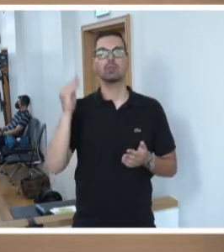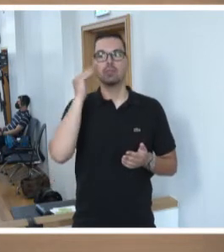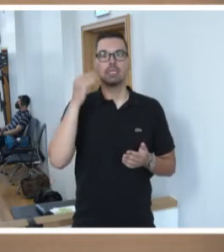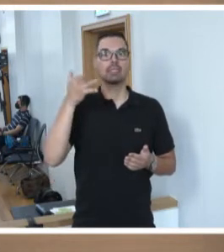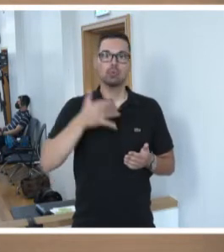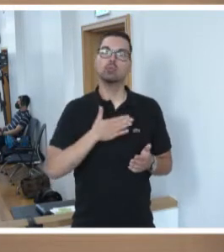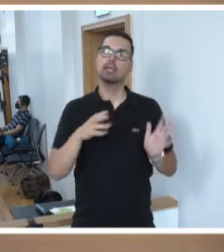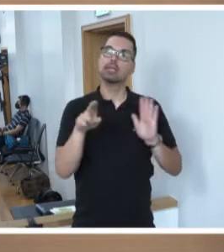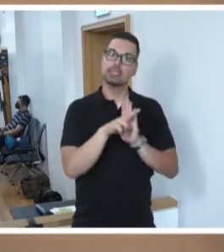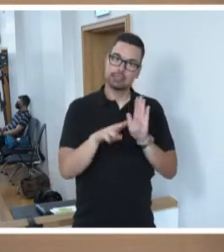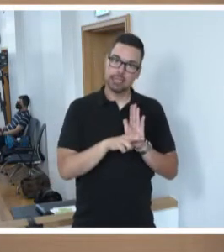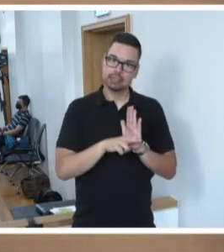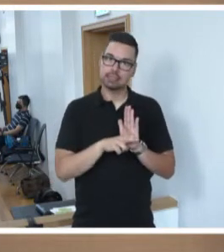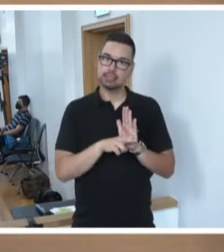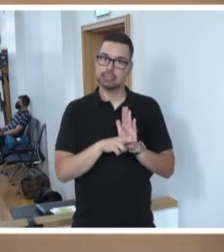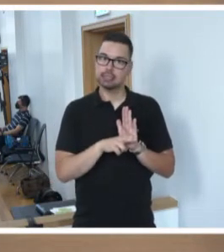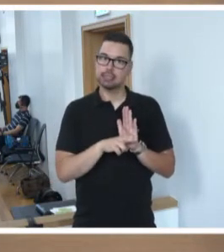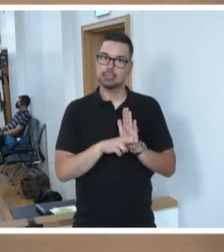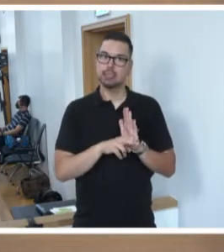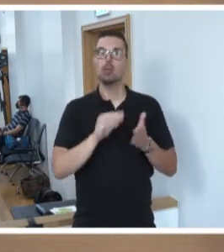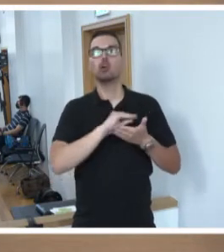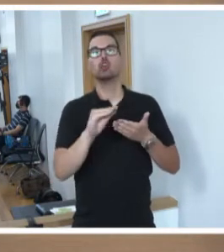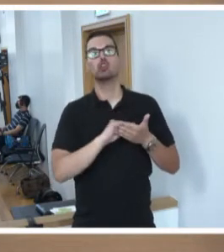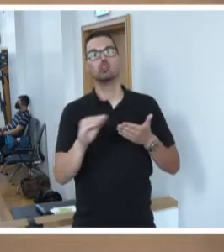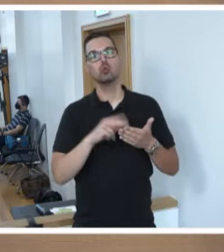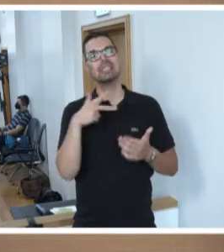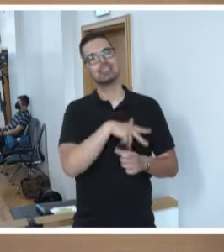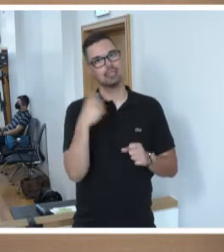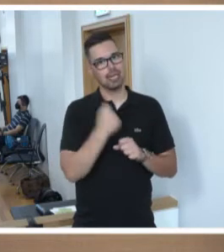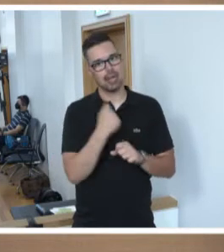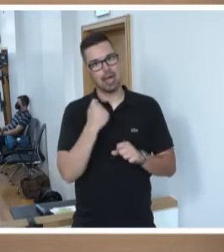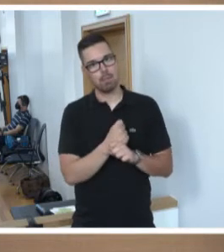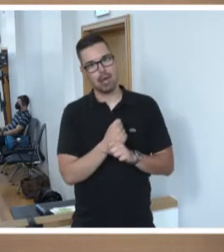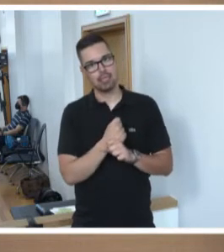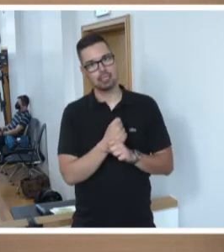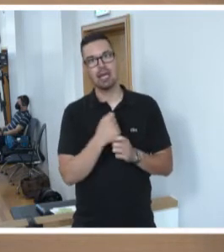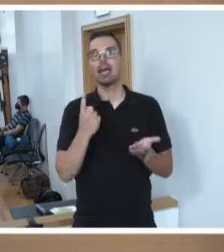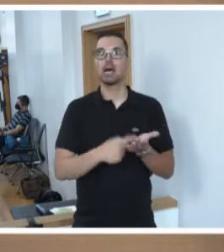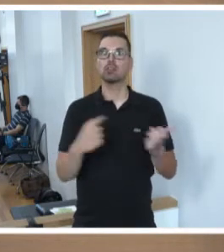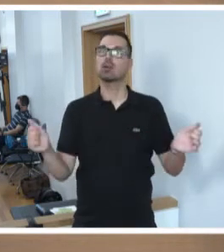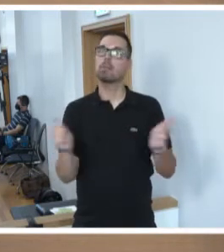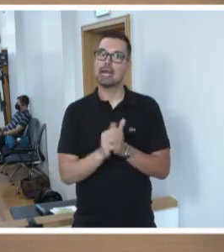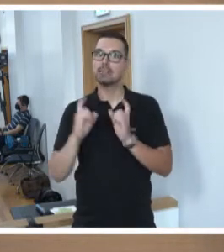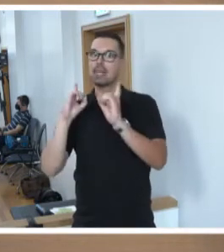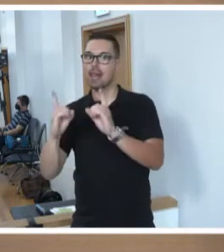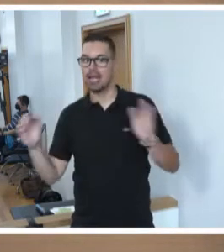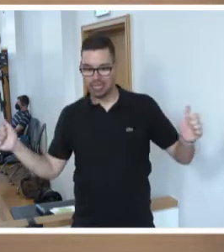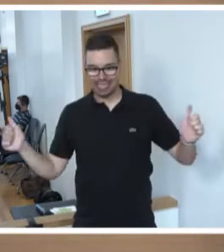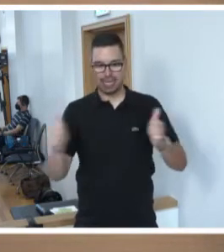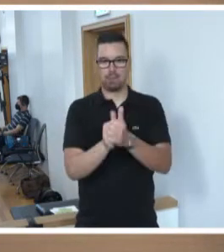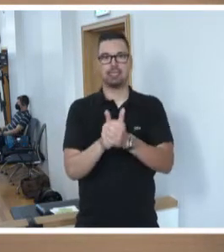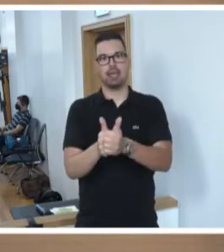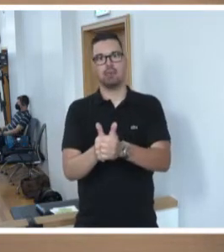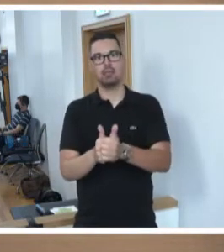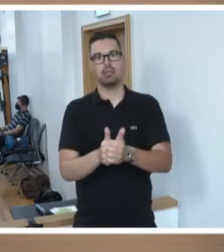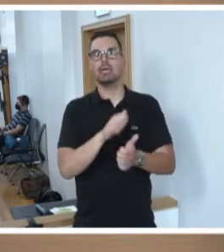unser Gesetz den Lehrkräften und der Schulsozialarbeit ermöglichen, sich den Herausforderungen gemeinsam zu stellen, dann können unsere